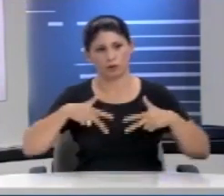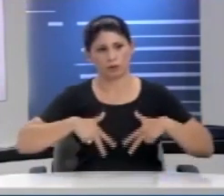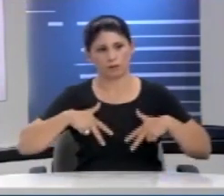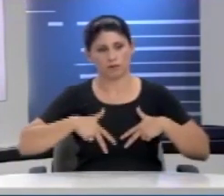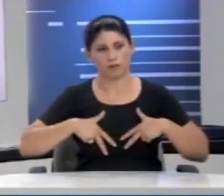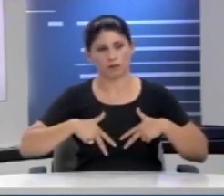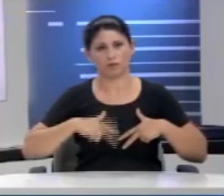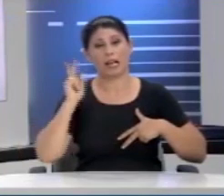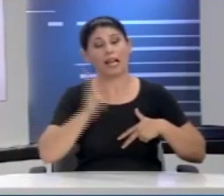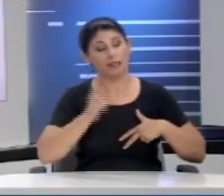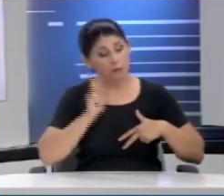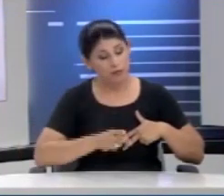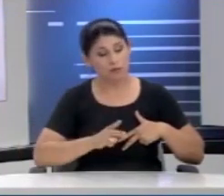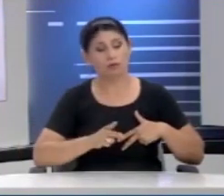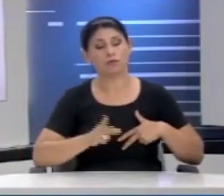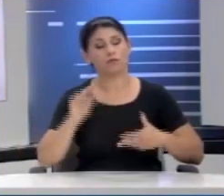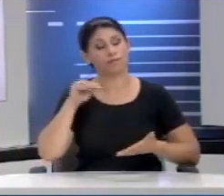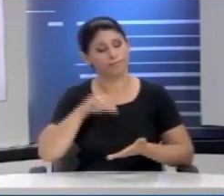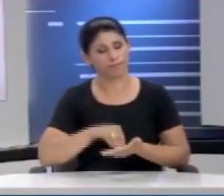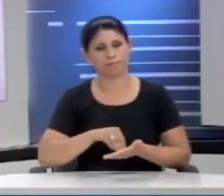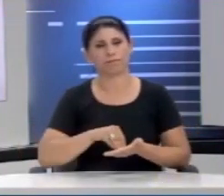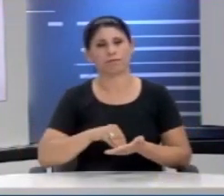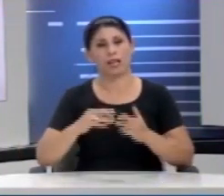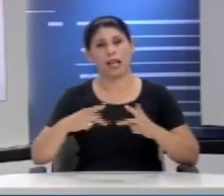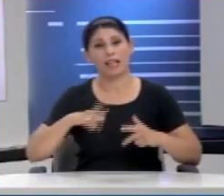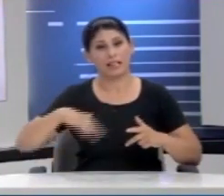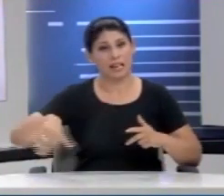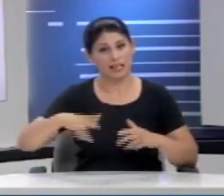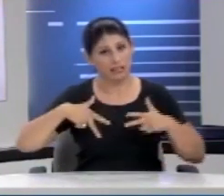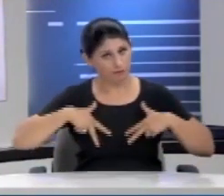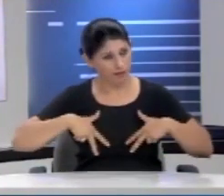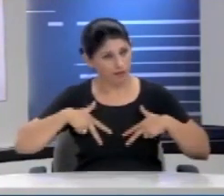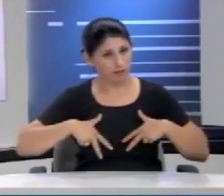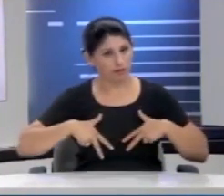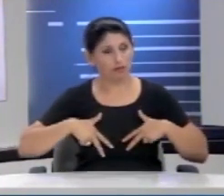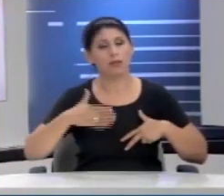κυβέρνηση, καταψηφίζουμε μια ακόμη αντιλαϊκή